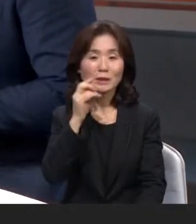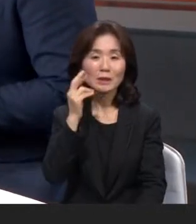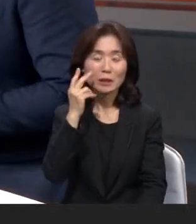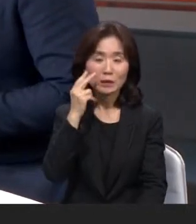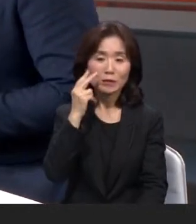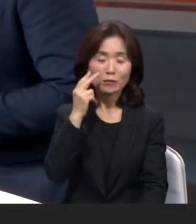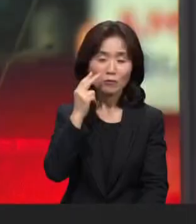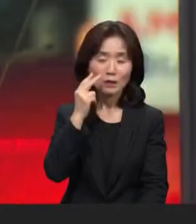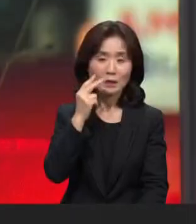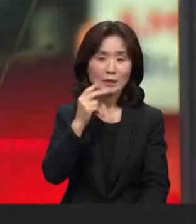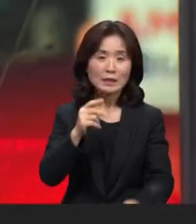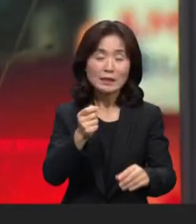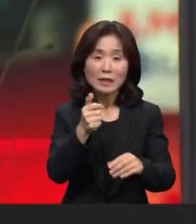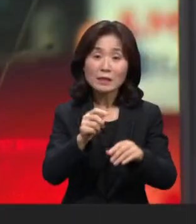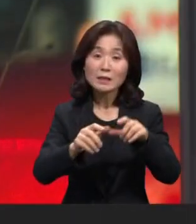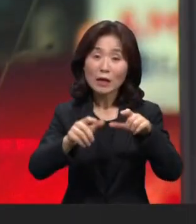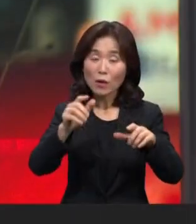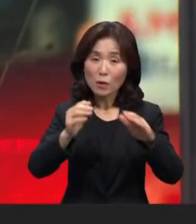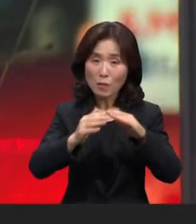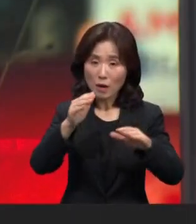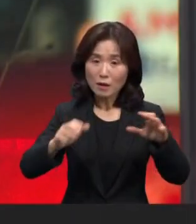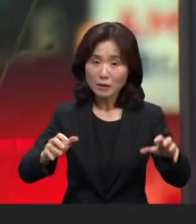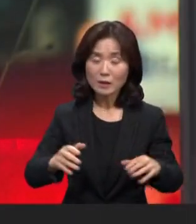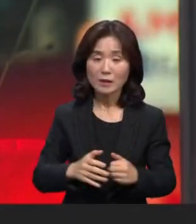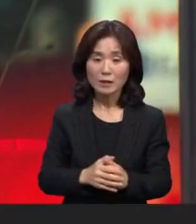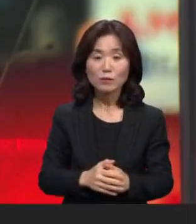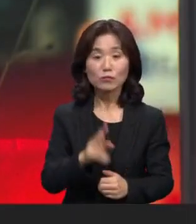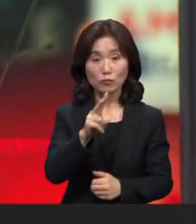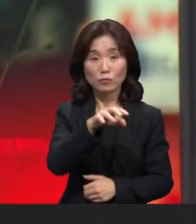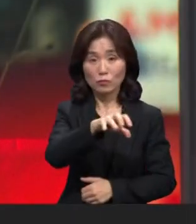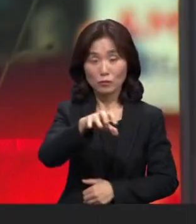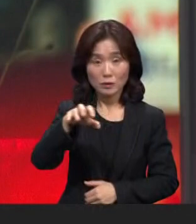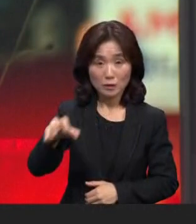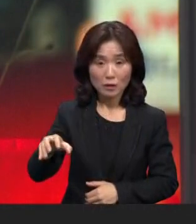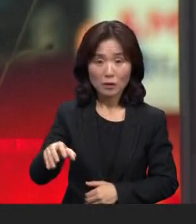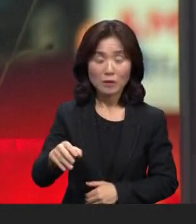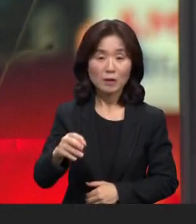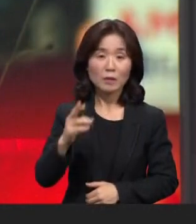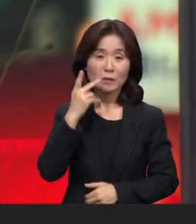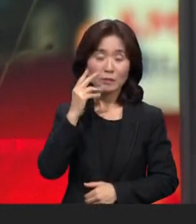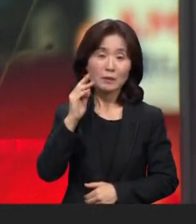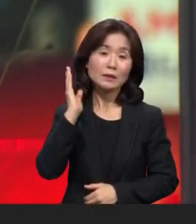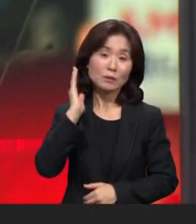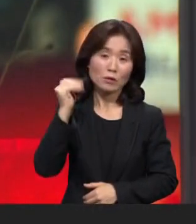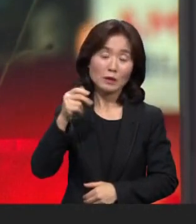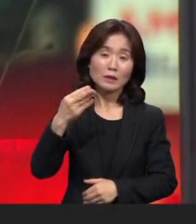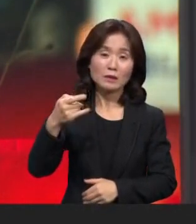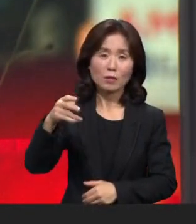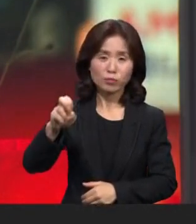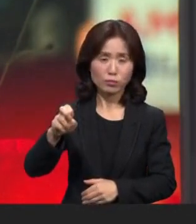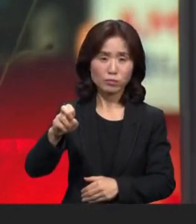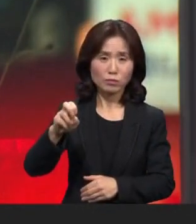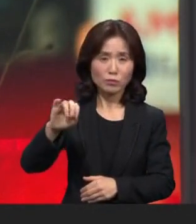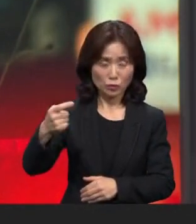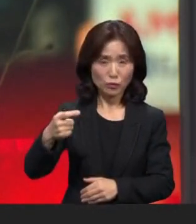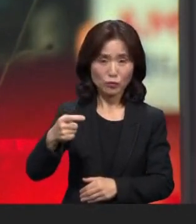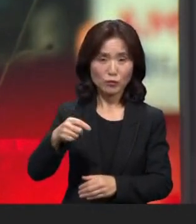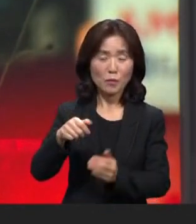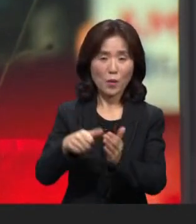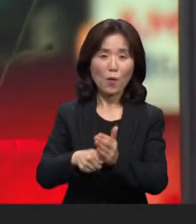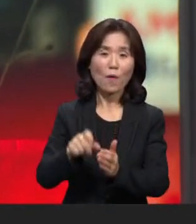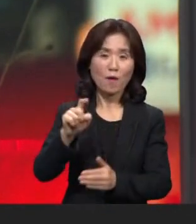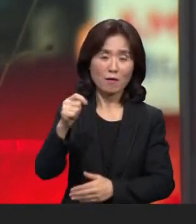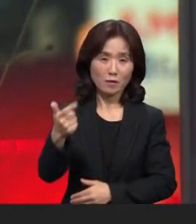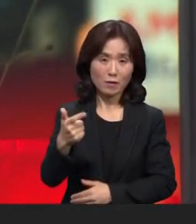뉴햄프셔의 작은 산골 마을인데요. 딕스빌 노치와 미스필드 두 곳에서 트럼프 후보가 16표를 받았습니다. 네. 10표를 받은